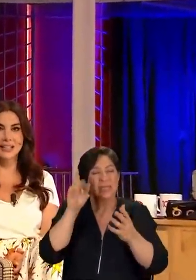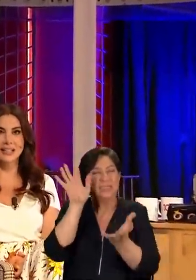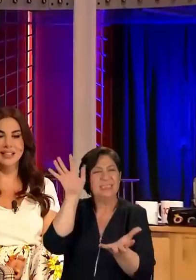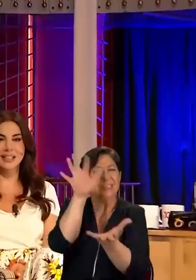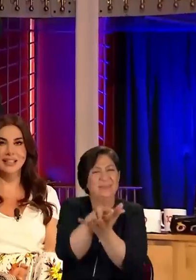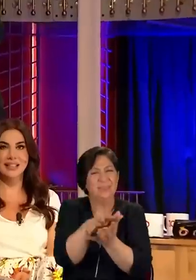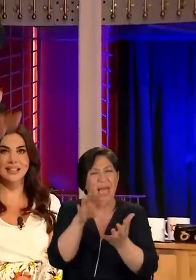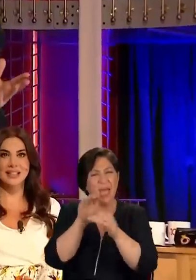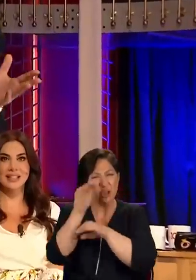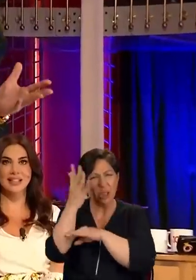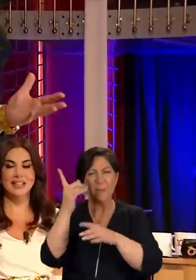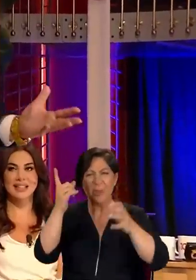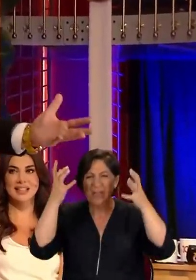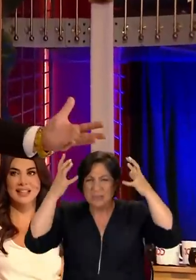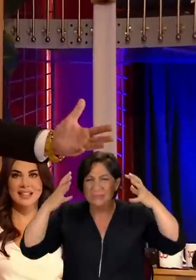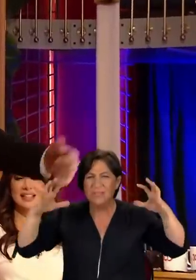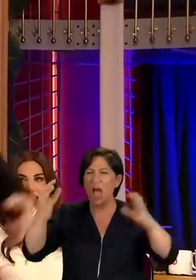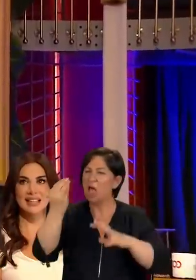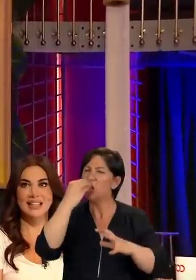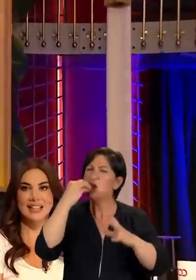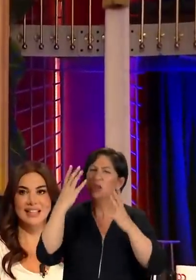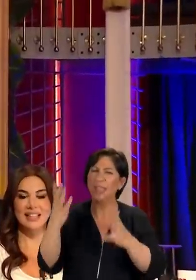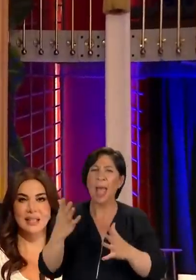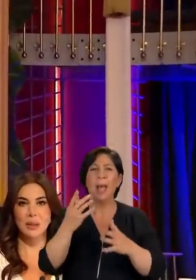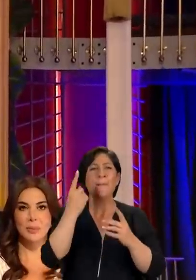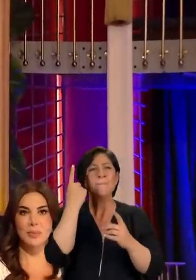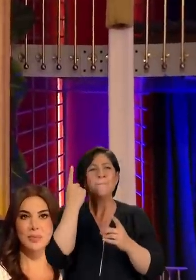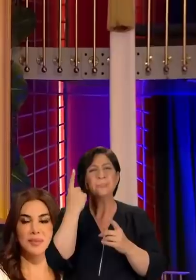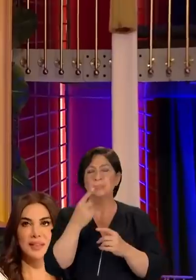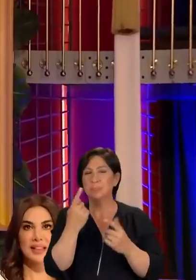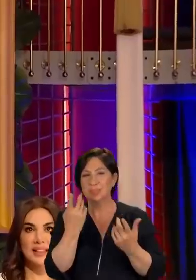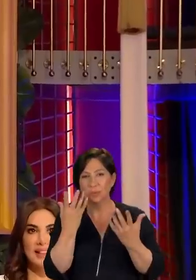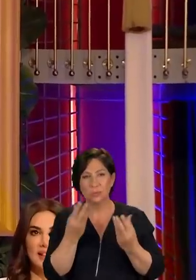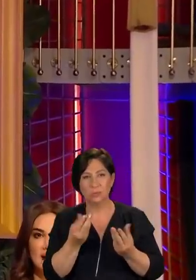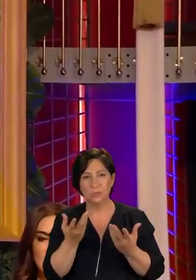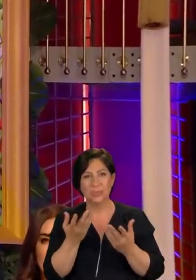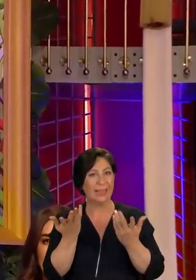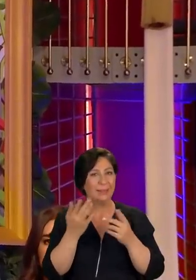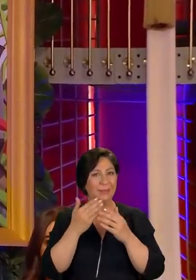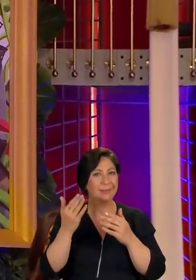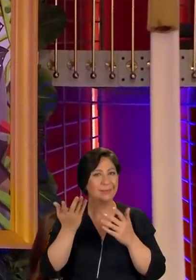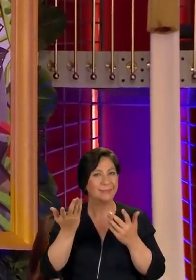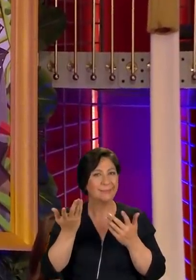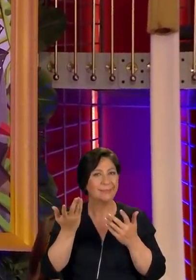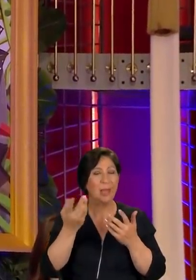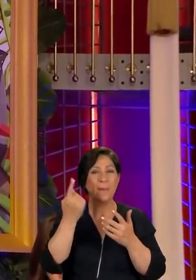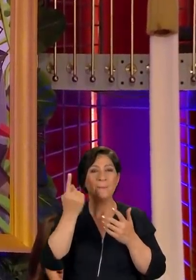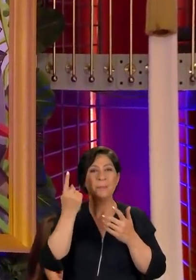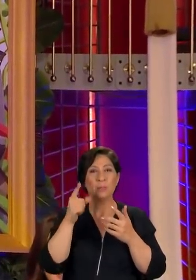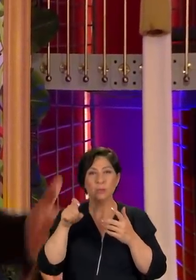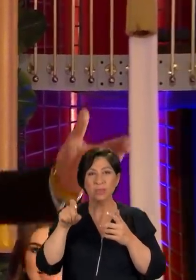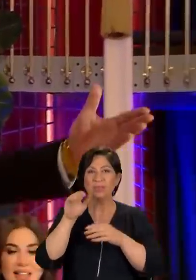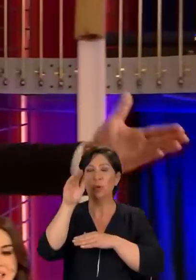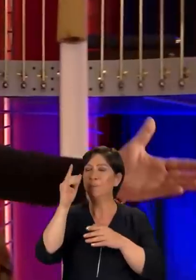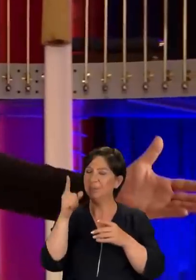timsah yaşıyor da bir hipopotamı yiyor da bir ne oldu sonra, neydi, bir böcek